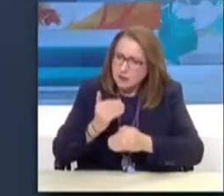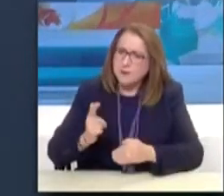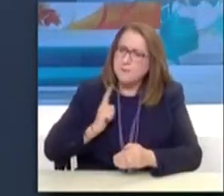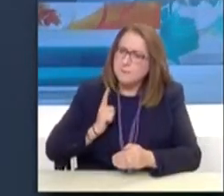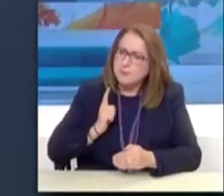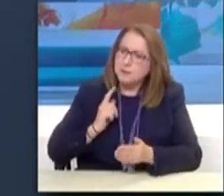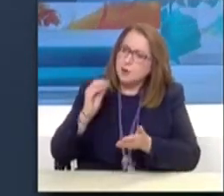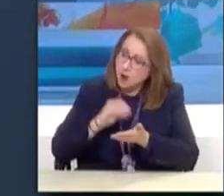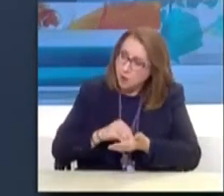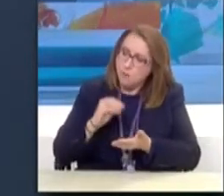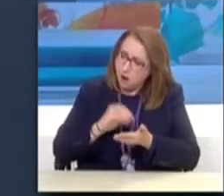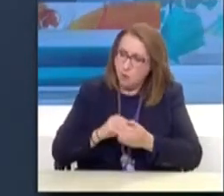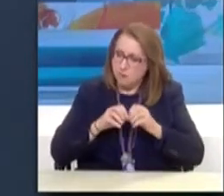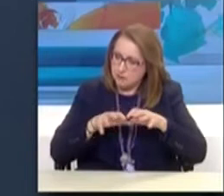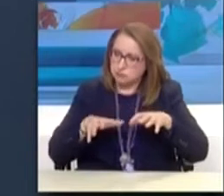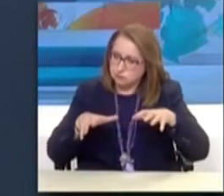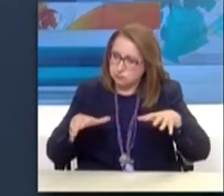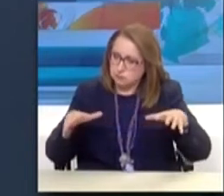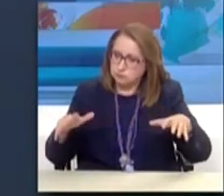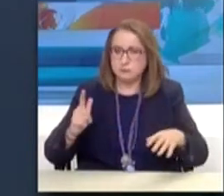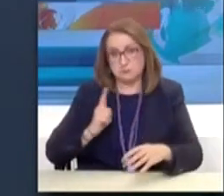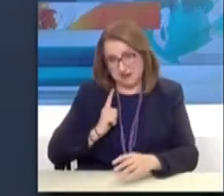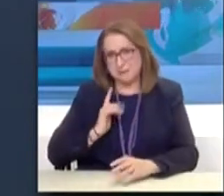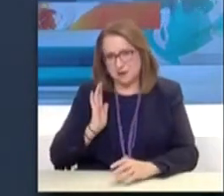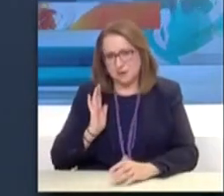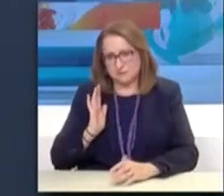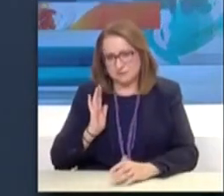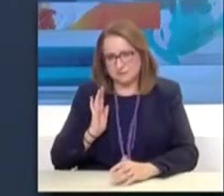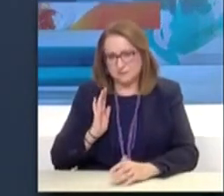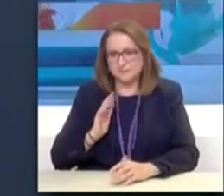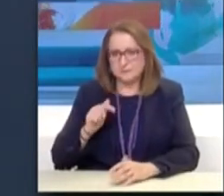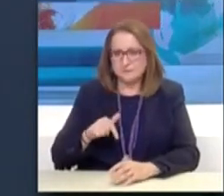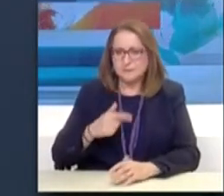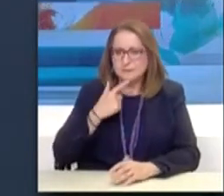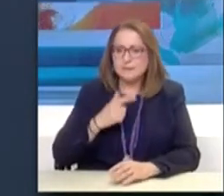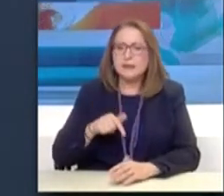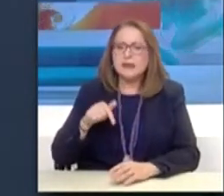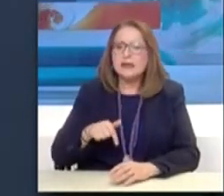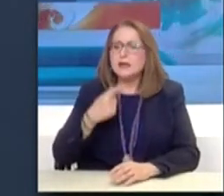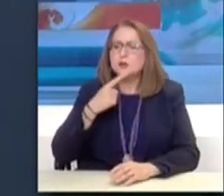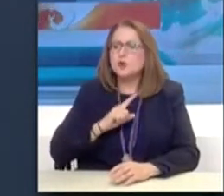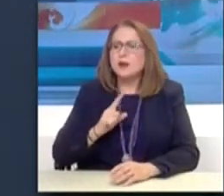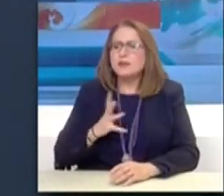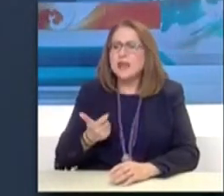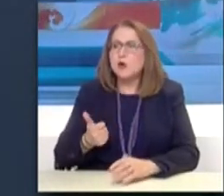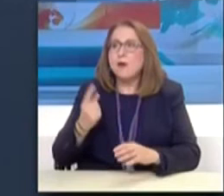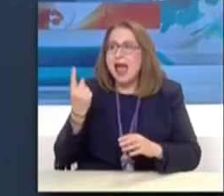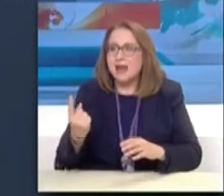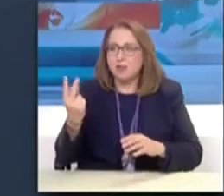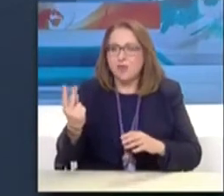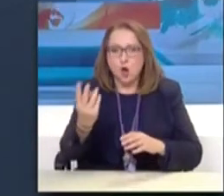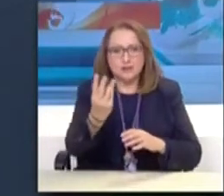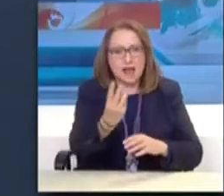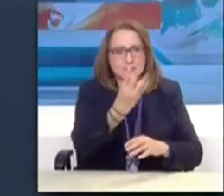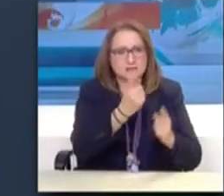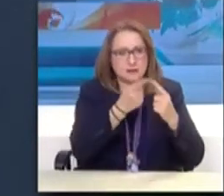ακόμα περισσότερα κρούσματα. Και σταδιακά δεν θα μετράμε ένα προς ένα τα κρούσματα. Θα περάσουμε σε μια άλλη λογική, που